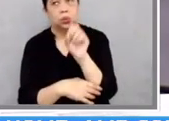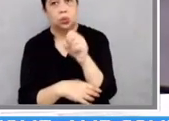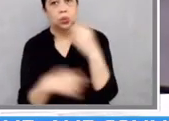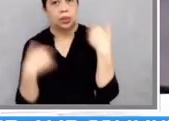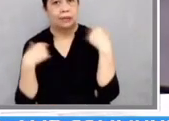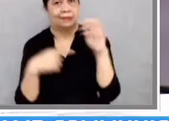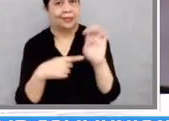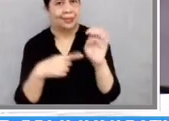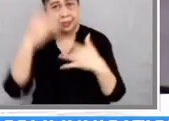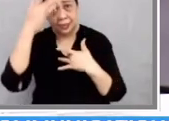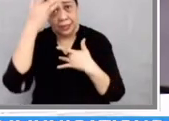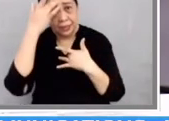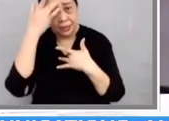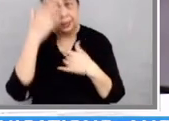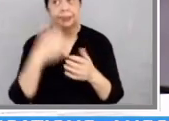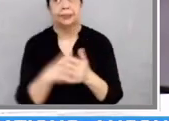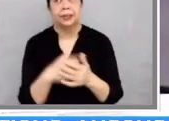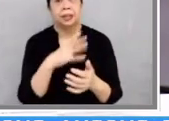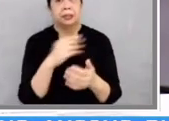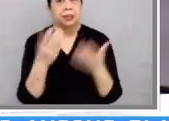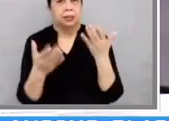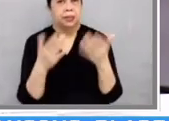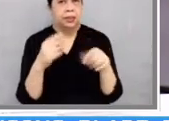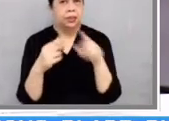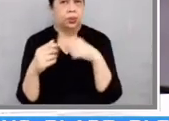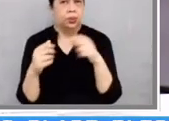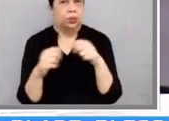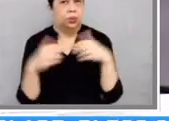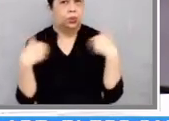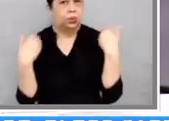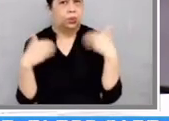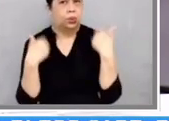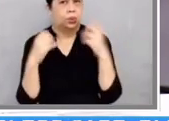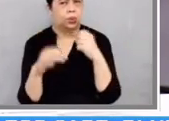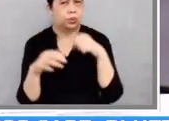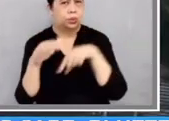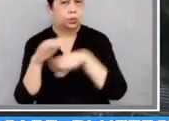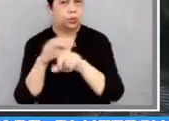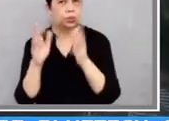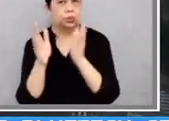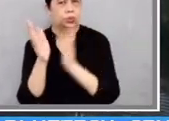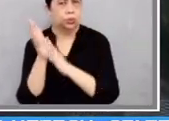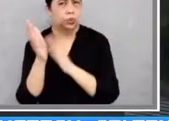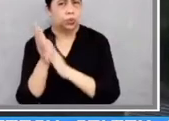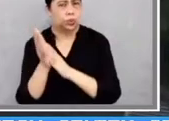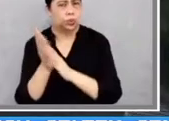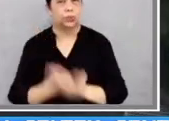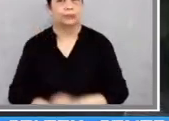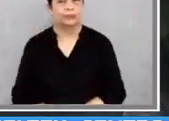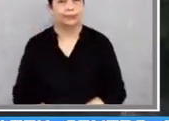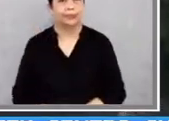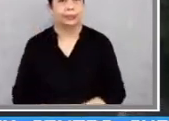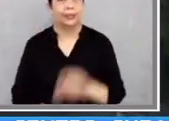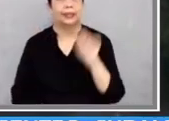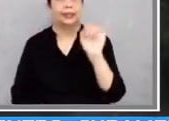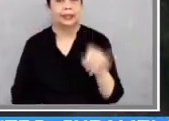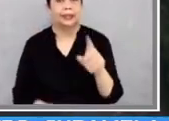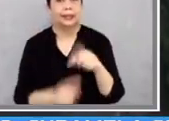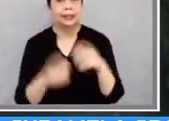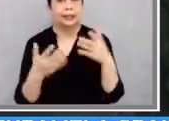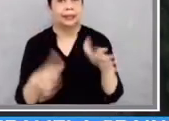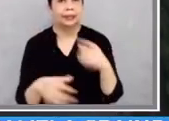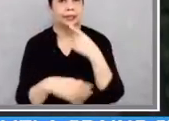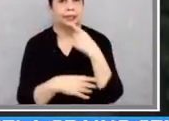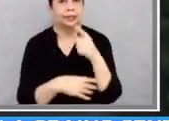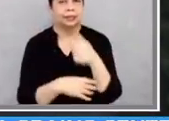comorbidity, maari rin po sa ating mga kabataan pag pumapasok sila sa eskwela. Yan naman po ay matapos sabihin ng